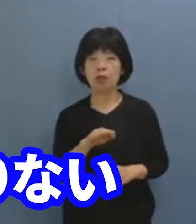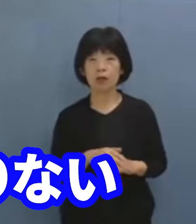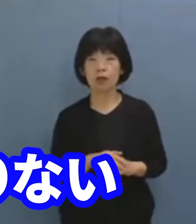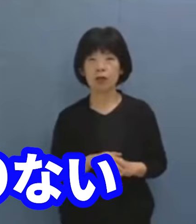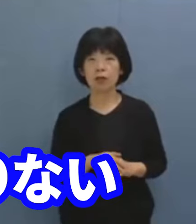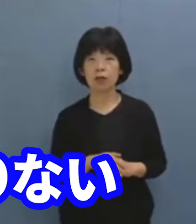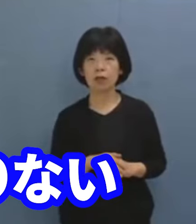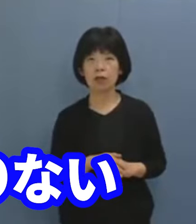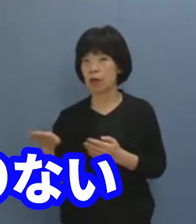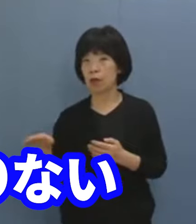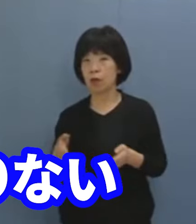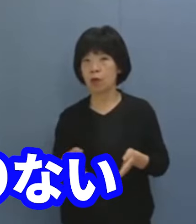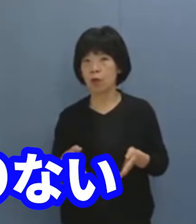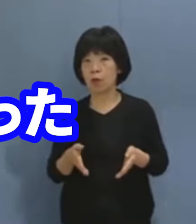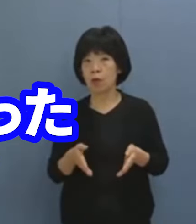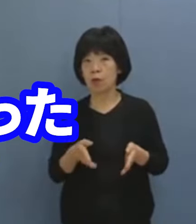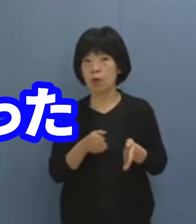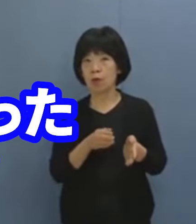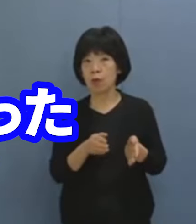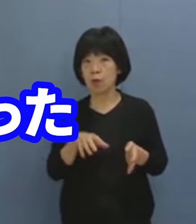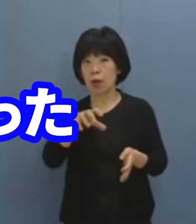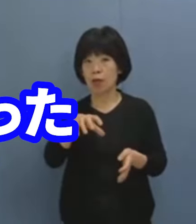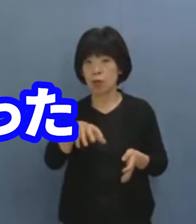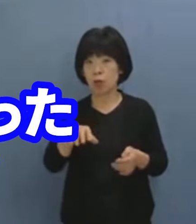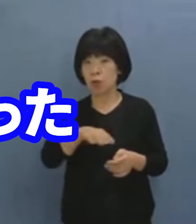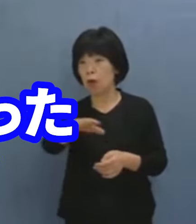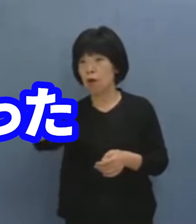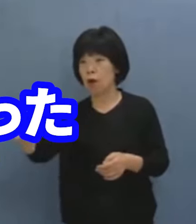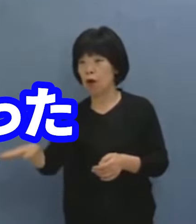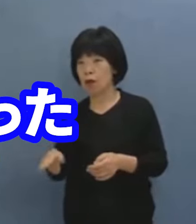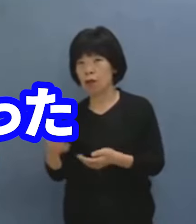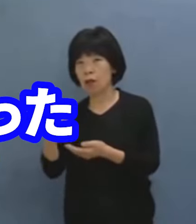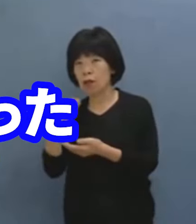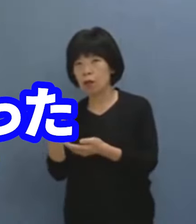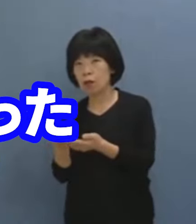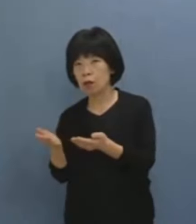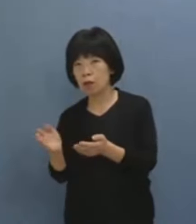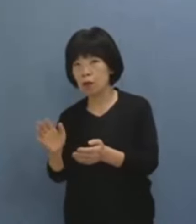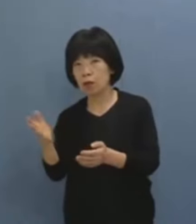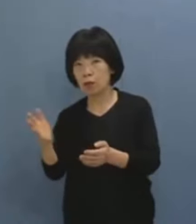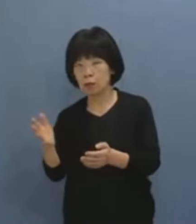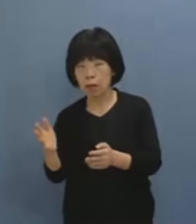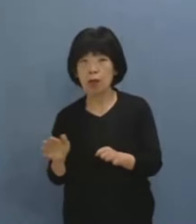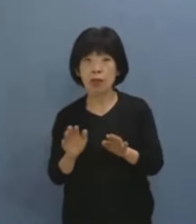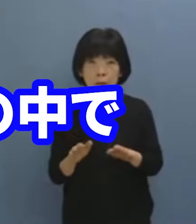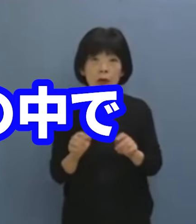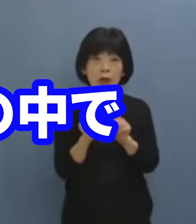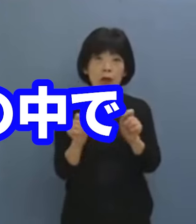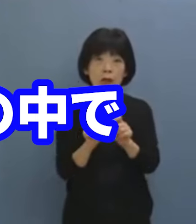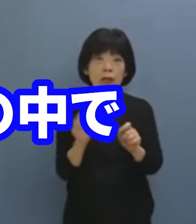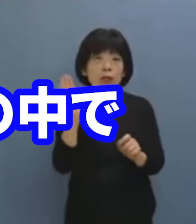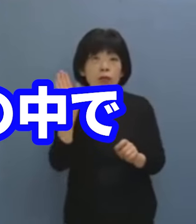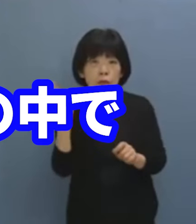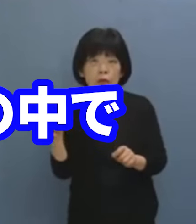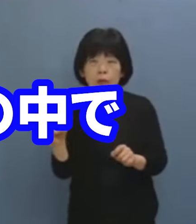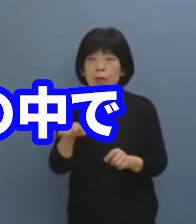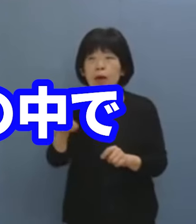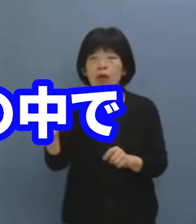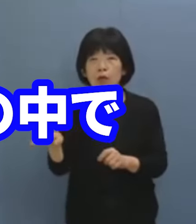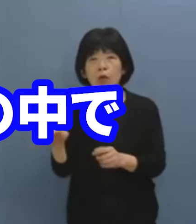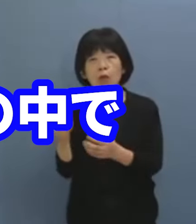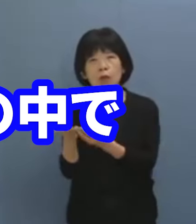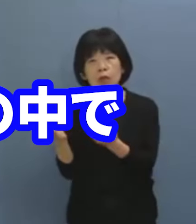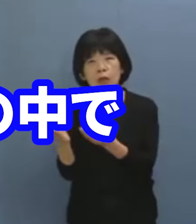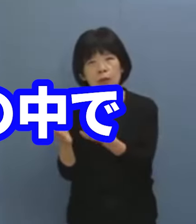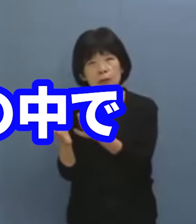に食堂とかがあまりない、結果的にはなんかあったみたいなんですけど、あったんですけども、そんな中で、やっぱりホテ